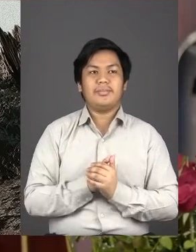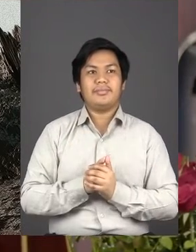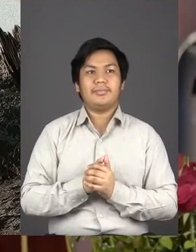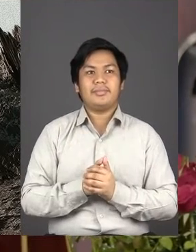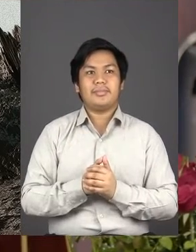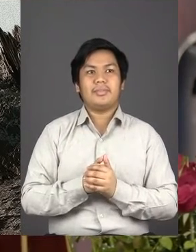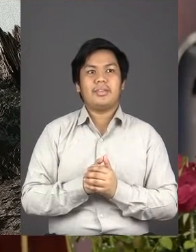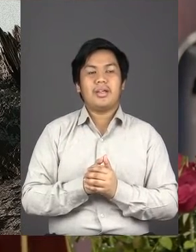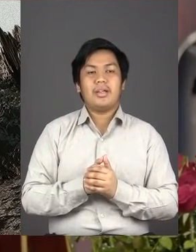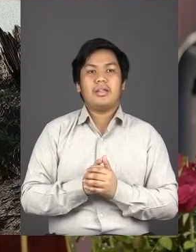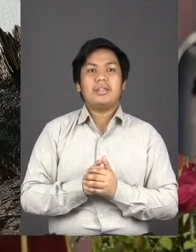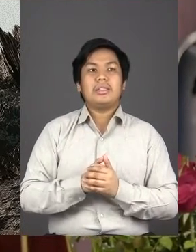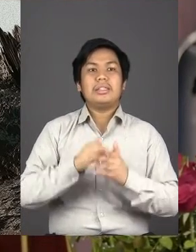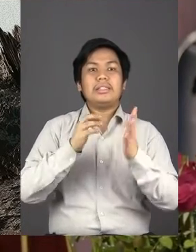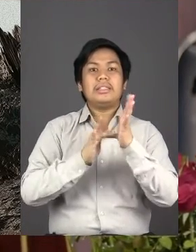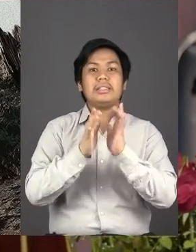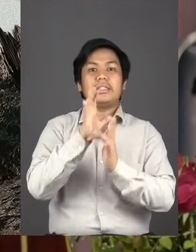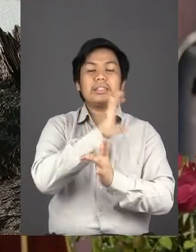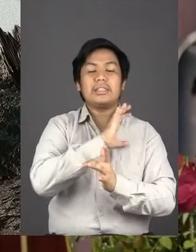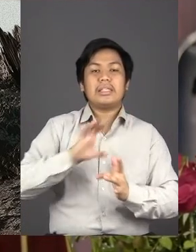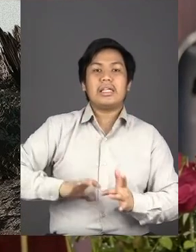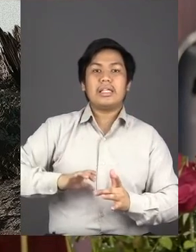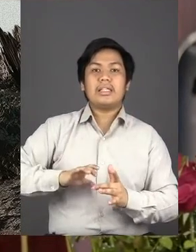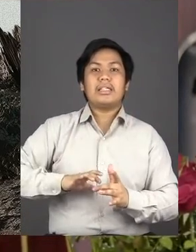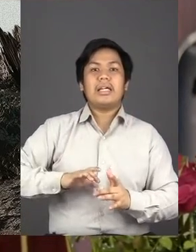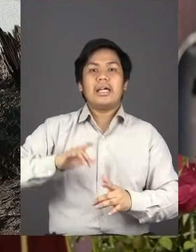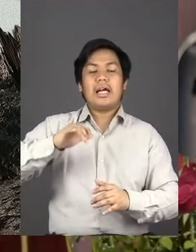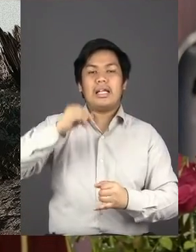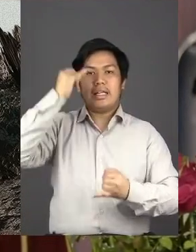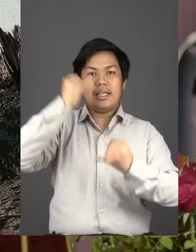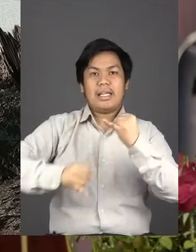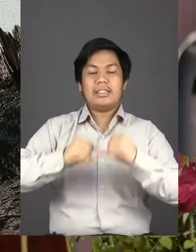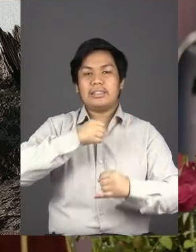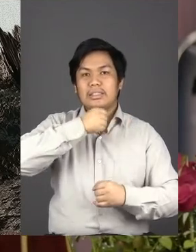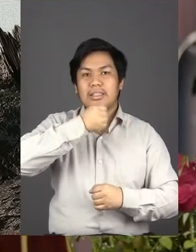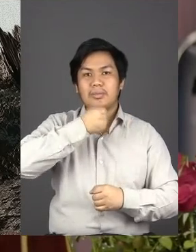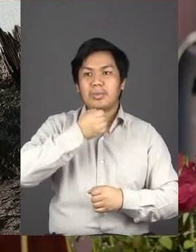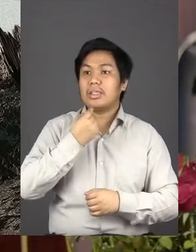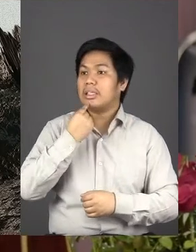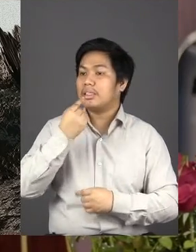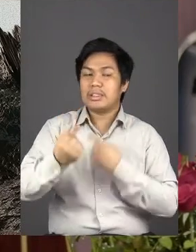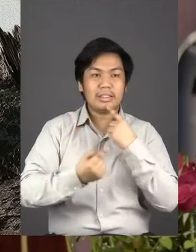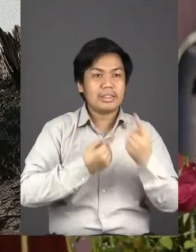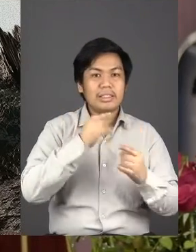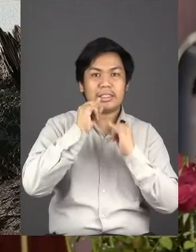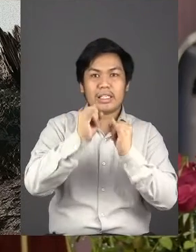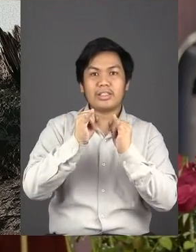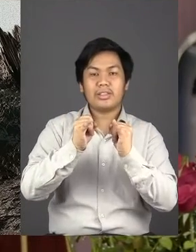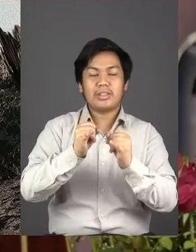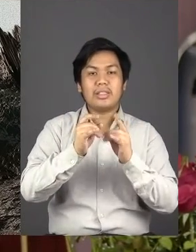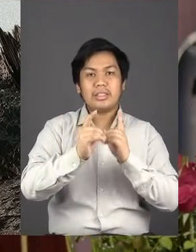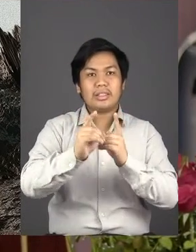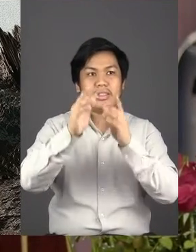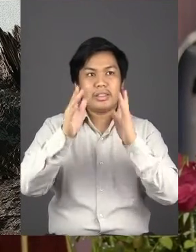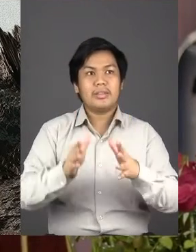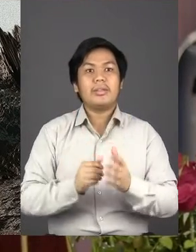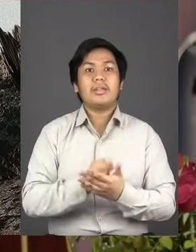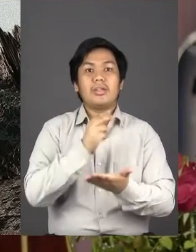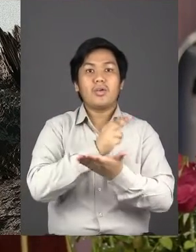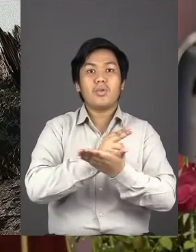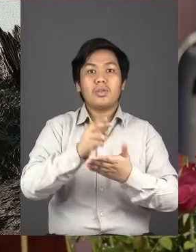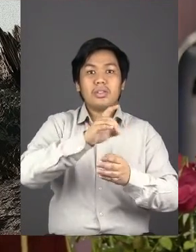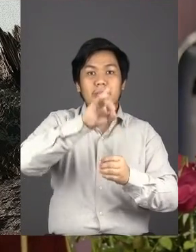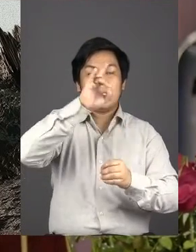Malapit na umalis ang Panginoon, siya ay nasa Last Supper, nagtatagubilin siya sa kanyang mga disciple. Ina-announce niya ang pagdating ng Holy